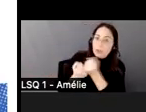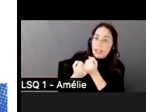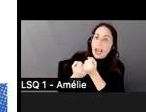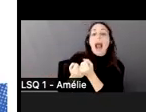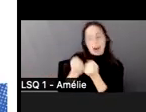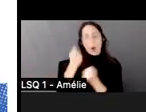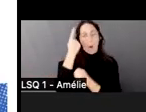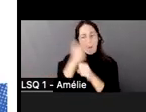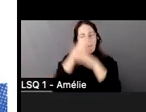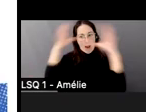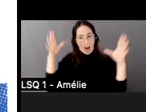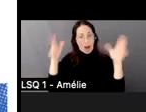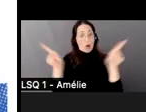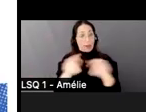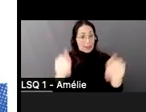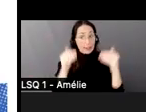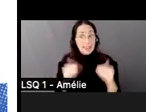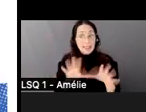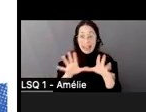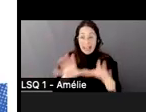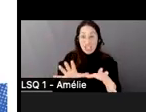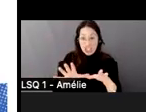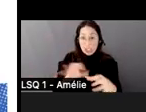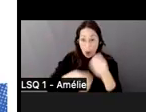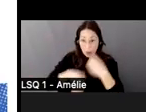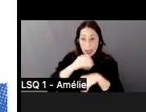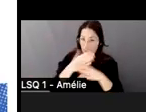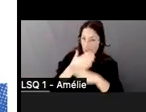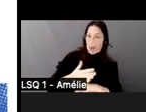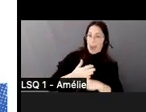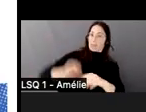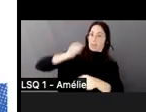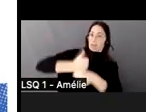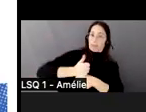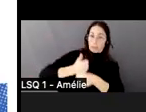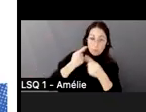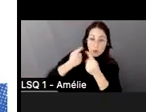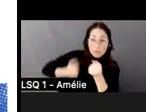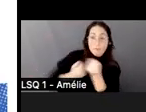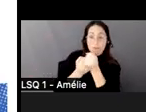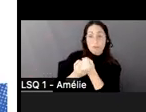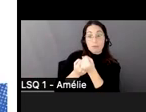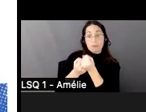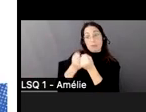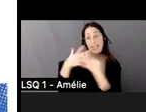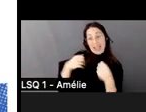introduire des stratégies organisationnelles qui soutiennent et améliorent la santé mentale des immigrants et des